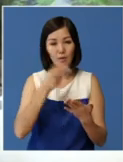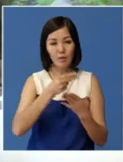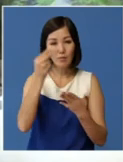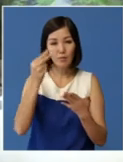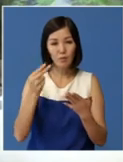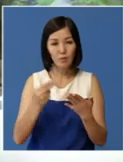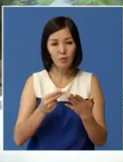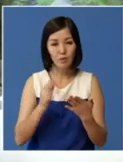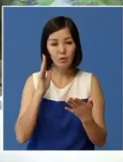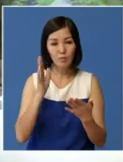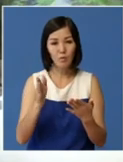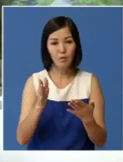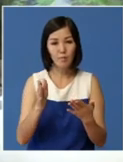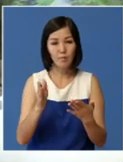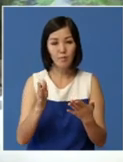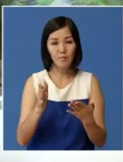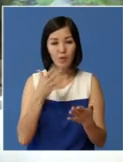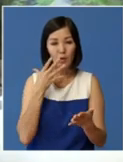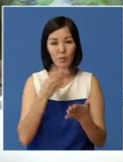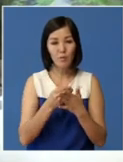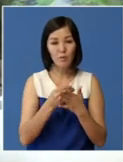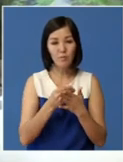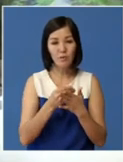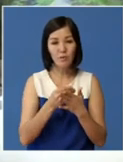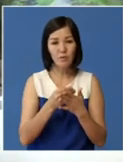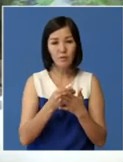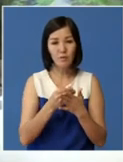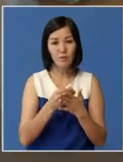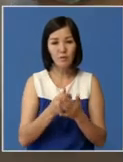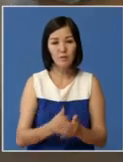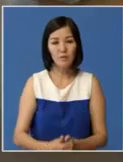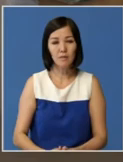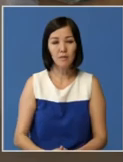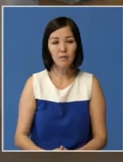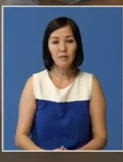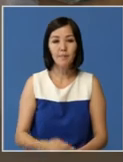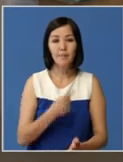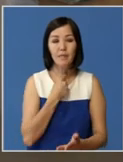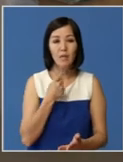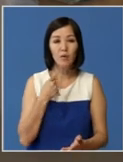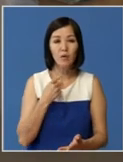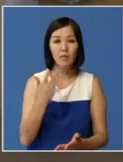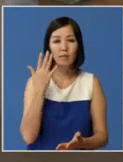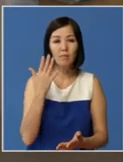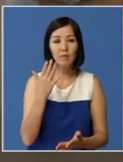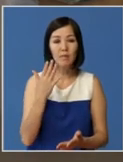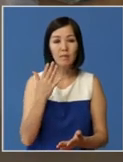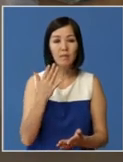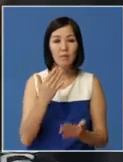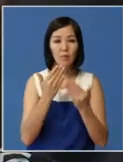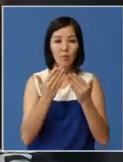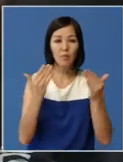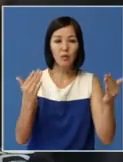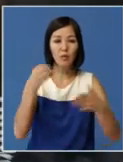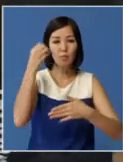суретші болып, өзімнің сурет салу қабілеттерімді дамыта беру. Талдықорғанда 5 көркем сурет орталығы бар. Соның